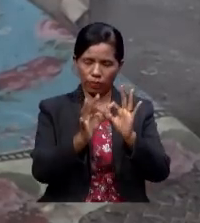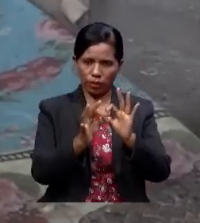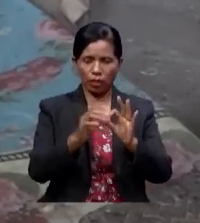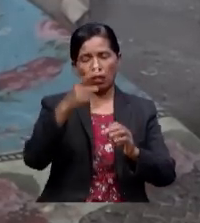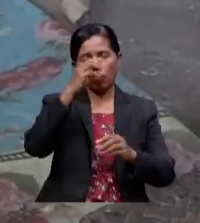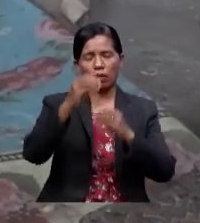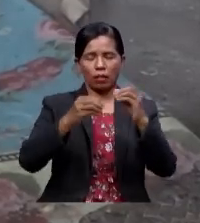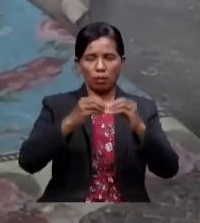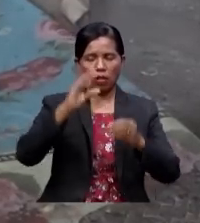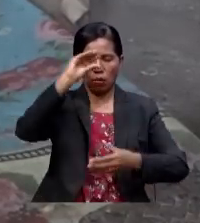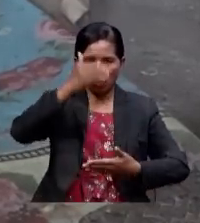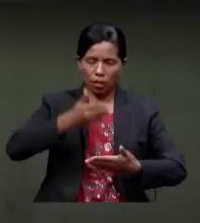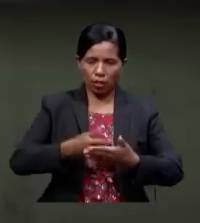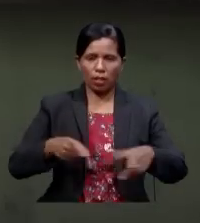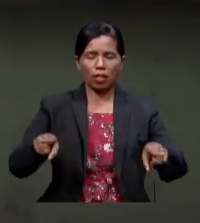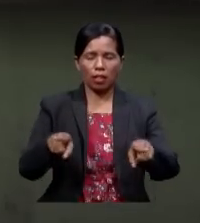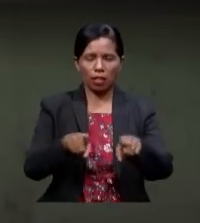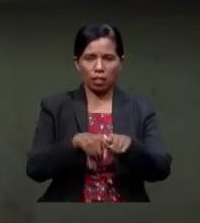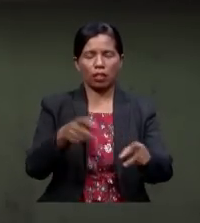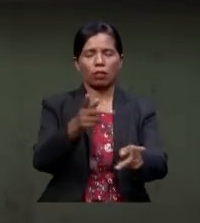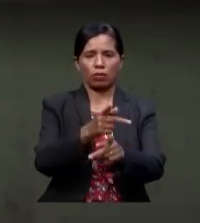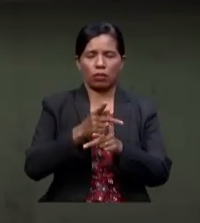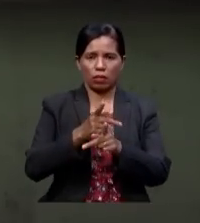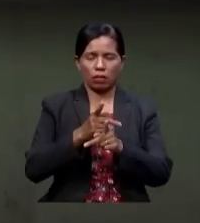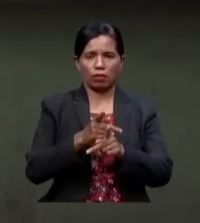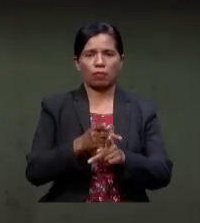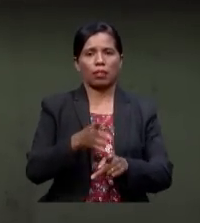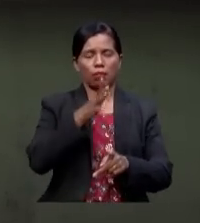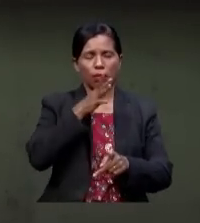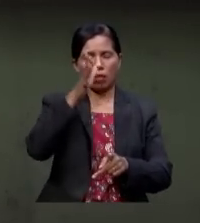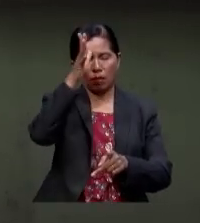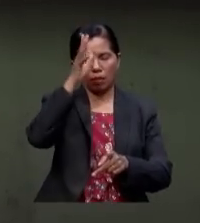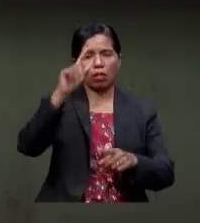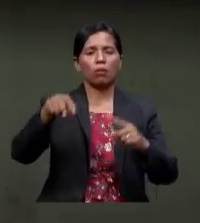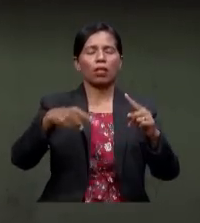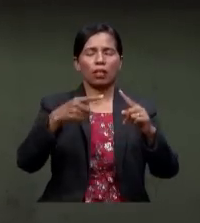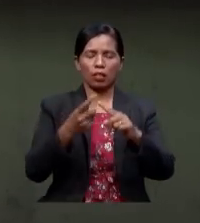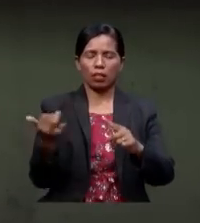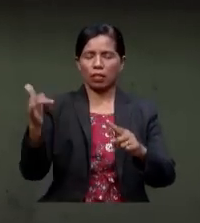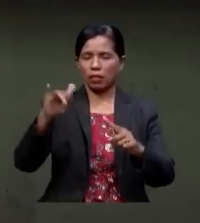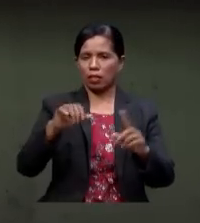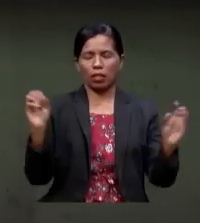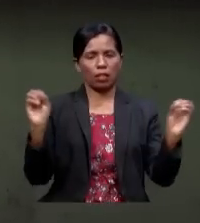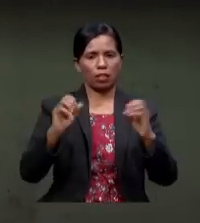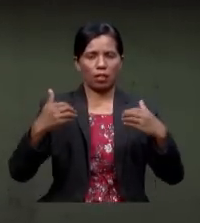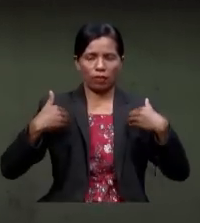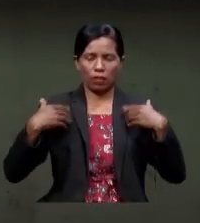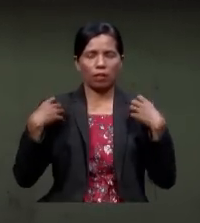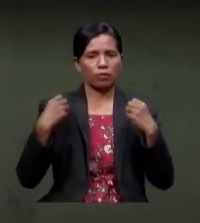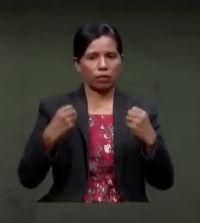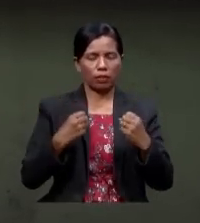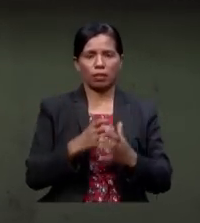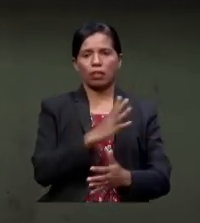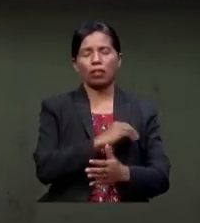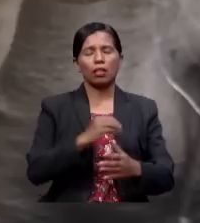ne sesai aihung no protetor ba inang amang penghira sira laya ona forsa.